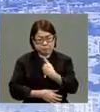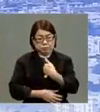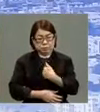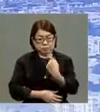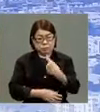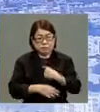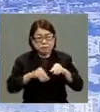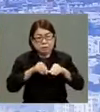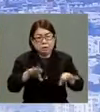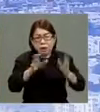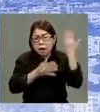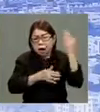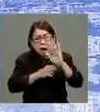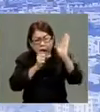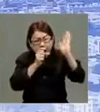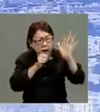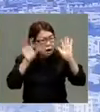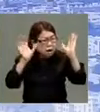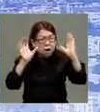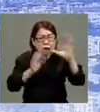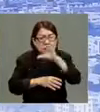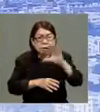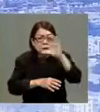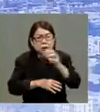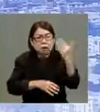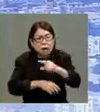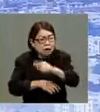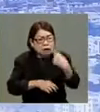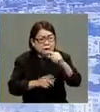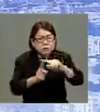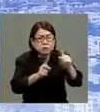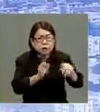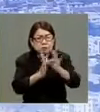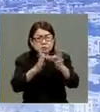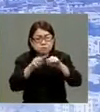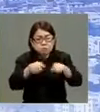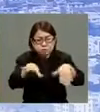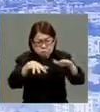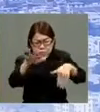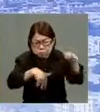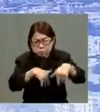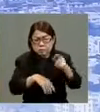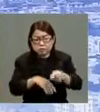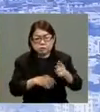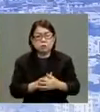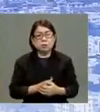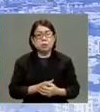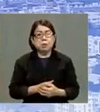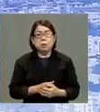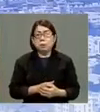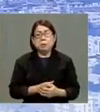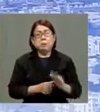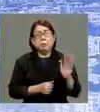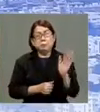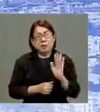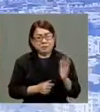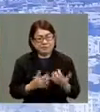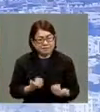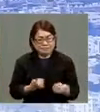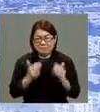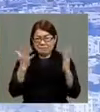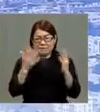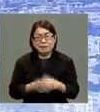แพร่เหมือนที่เราเห็นในช่วงที่ผ่านมาต้องไปโพสใน Facebook เลยว่าวันนี้ผมไปตรงนี้ตรงนั้นมามั่งอันนี้ก็จะไม่เกิดตรงนี้